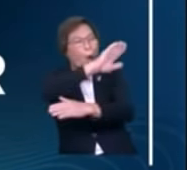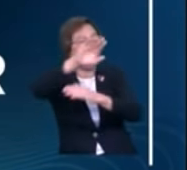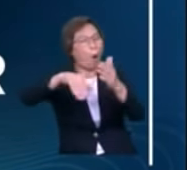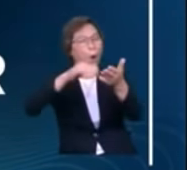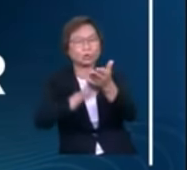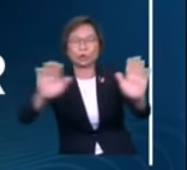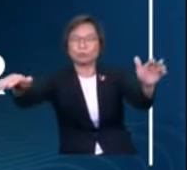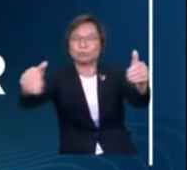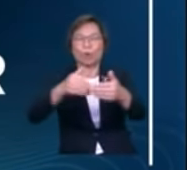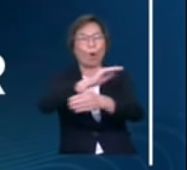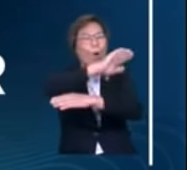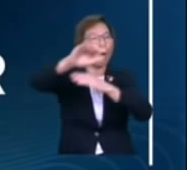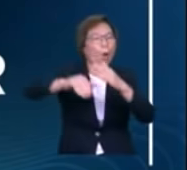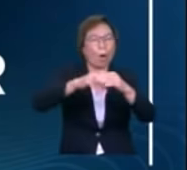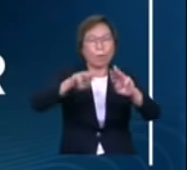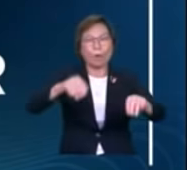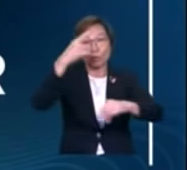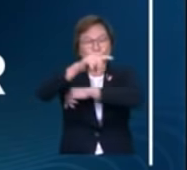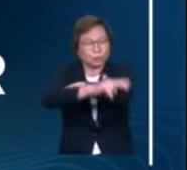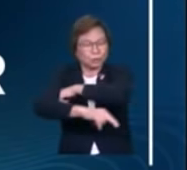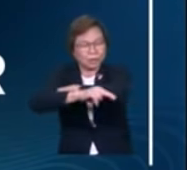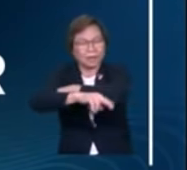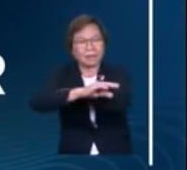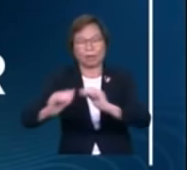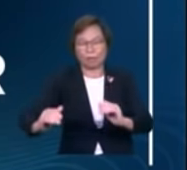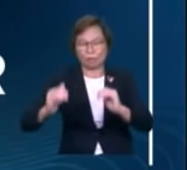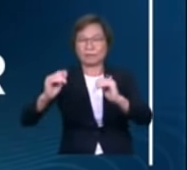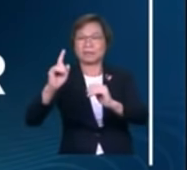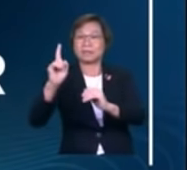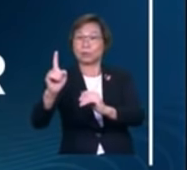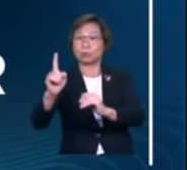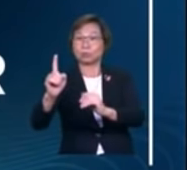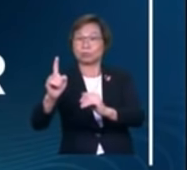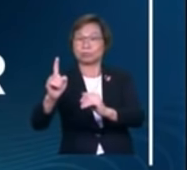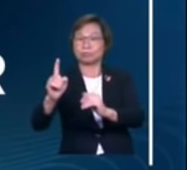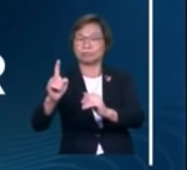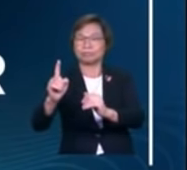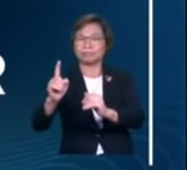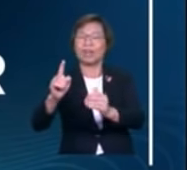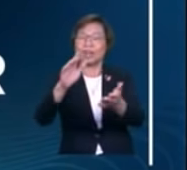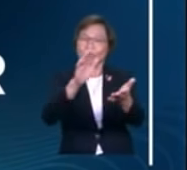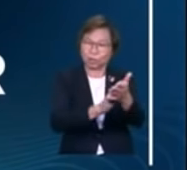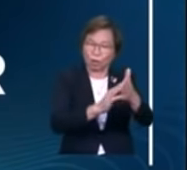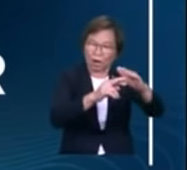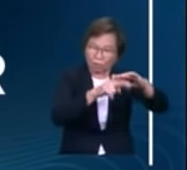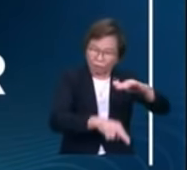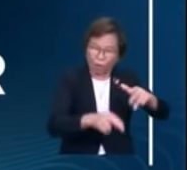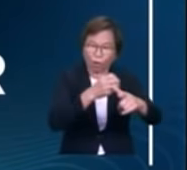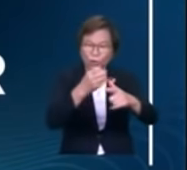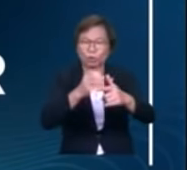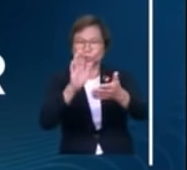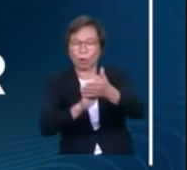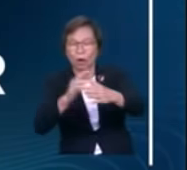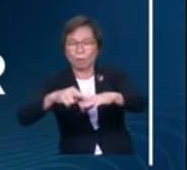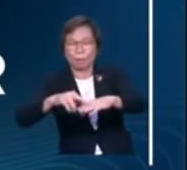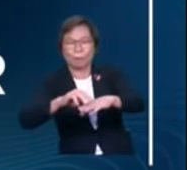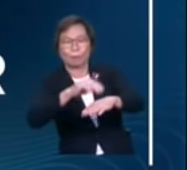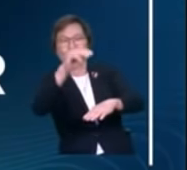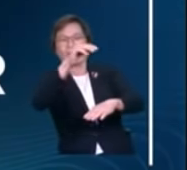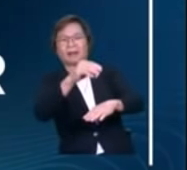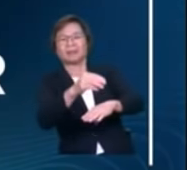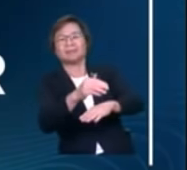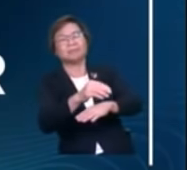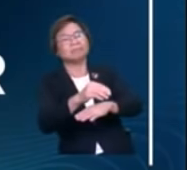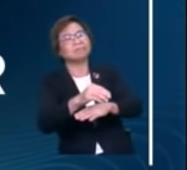maka semua murid untuk negeri-negeri dalam fase itu nama ada mereka di sekolah rendah atau mereka di Sekolah